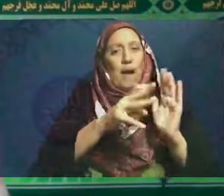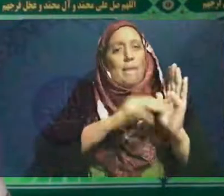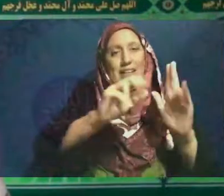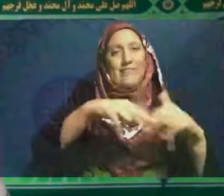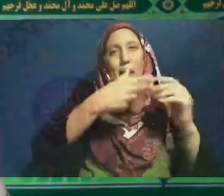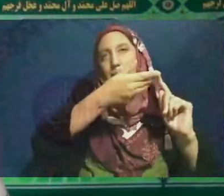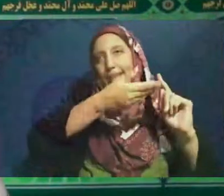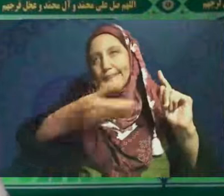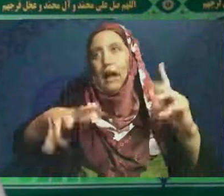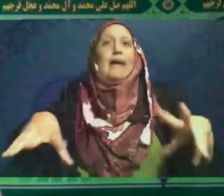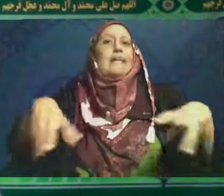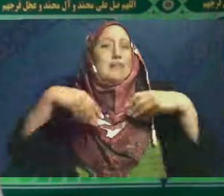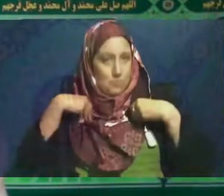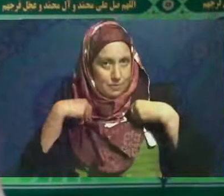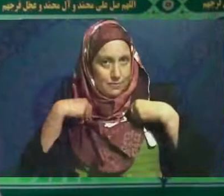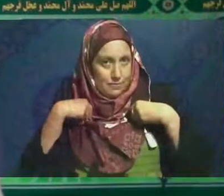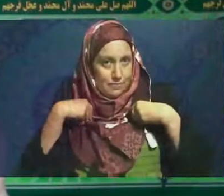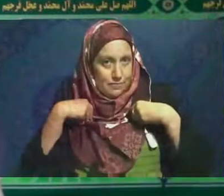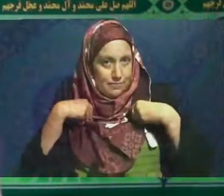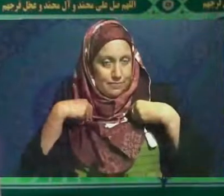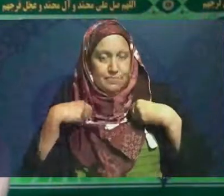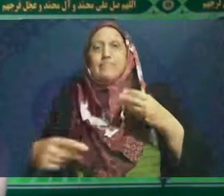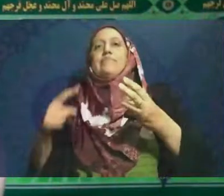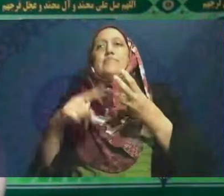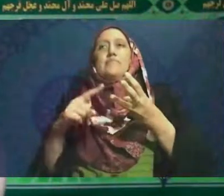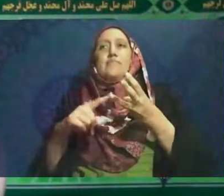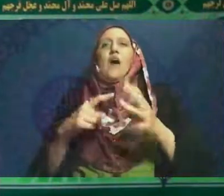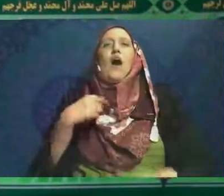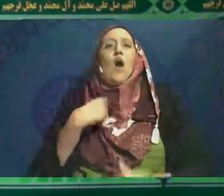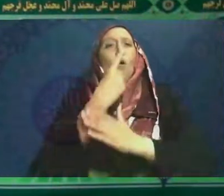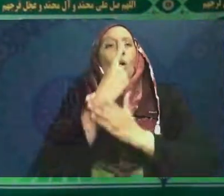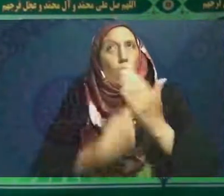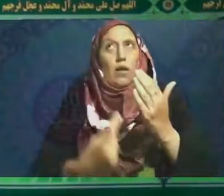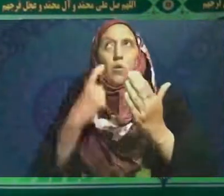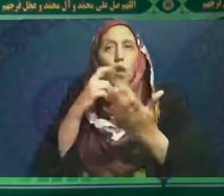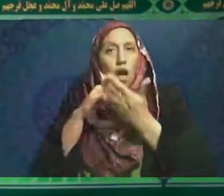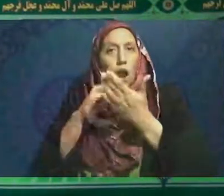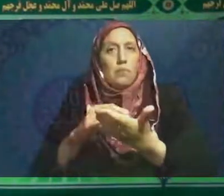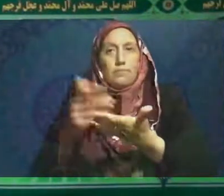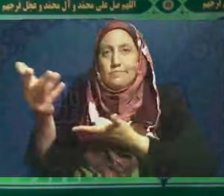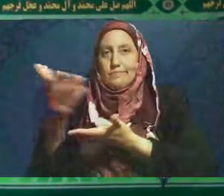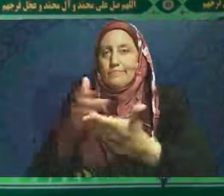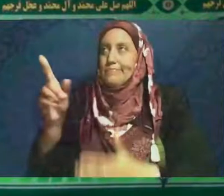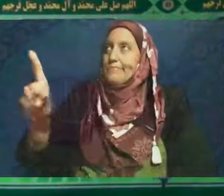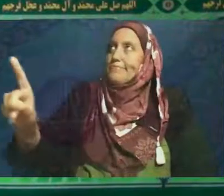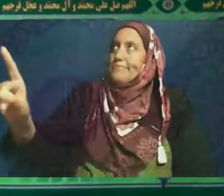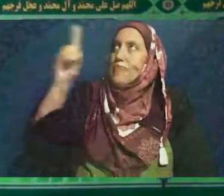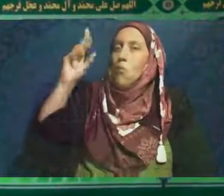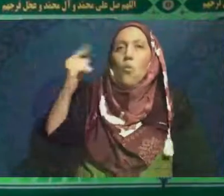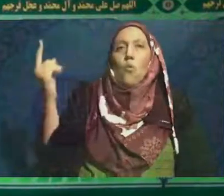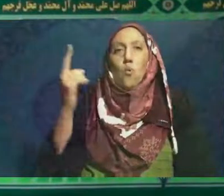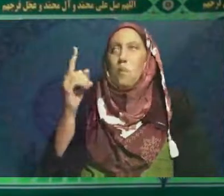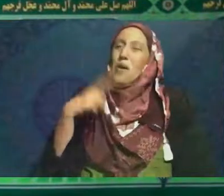one that the Almighty God, the real, the actual, the essential intercessor, has given permission. وَلَا يَشْفَعُونَ